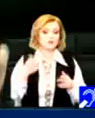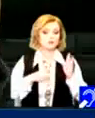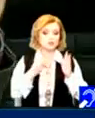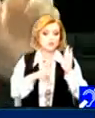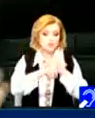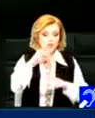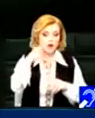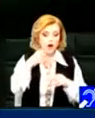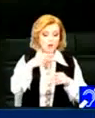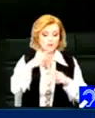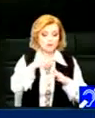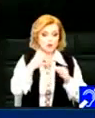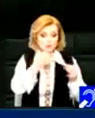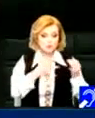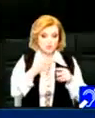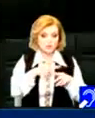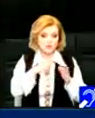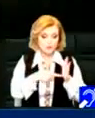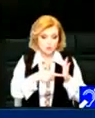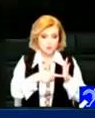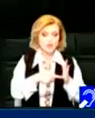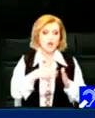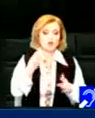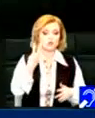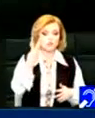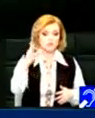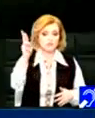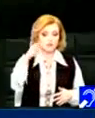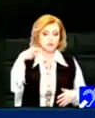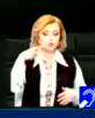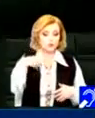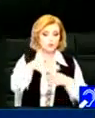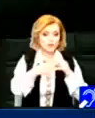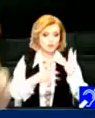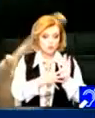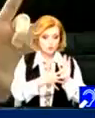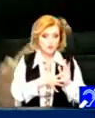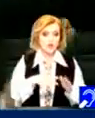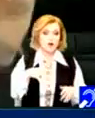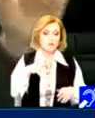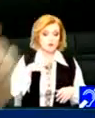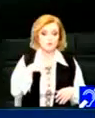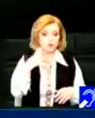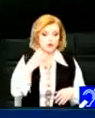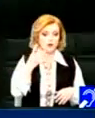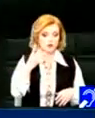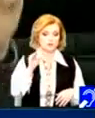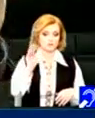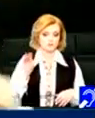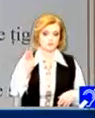2019. Pentru ghiretă de pe strada Academiei 7, o suprafață de 8 metri pătrați, care va comercializa produse în tutun